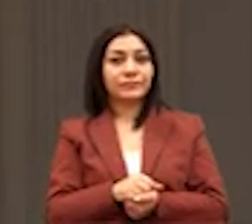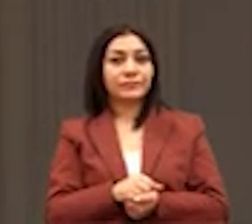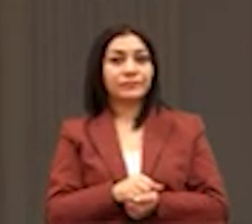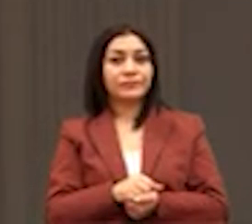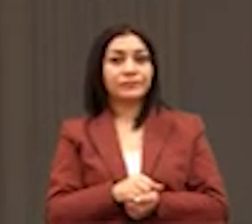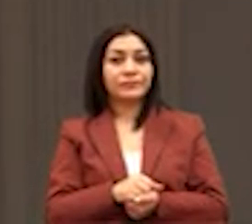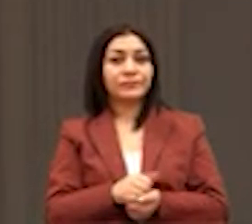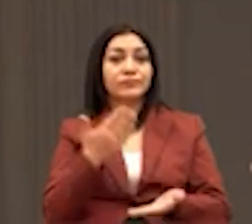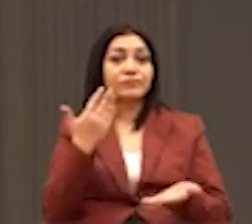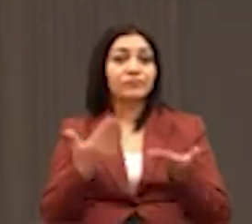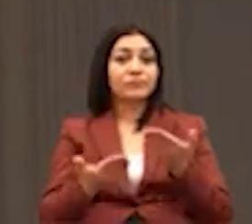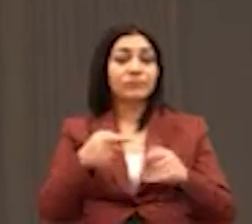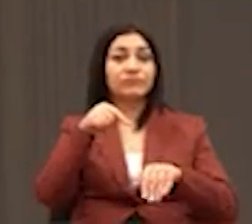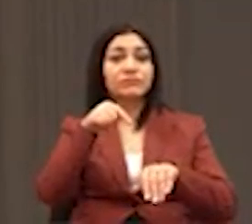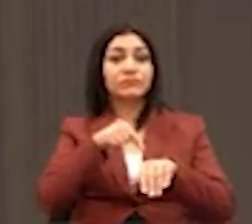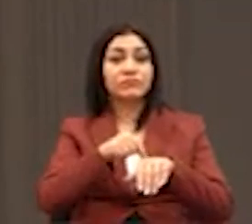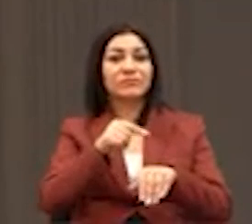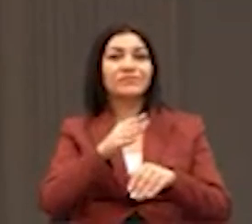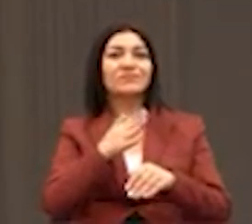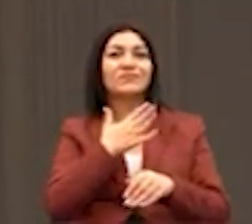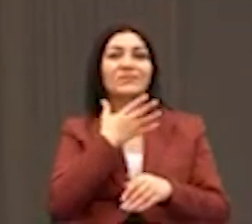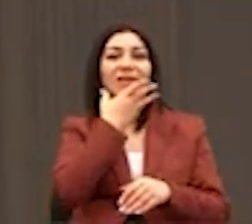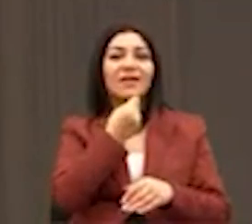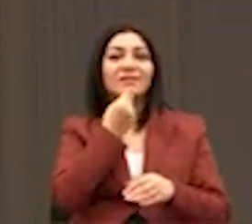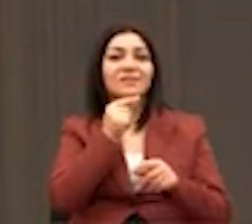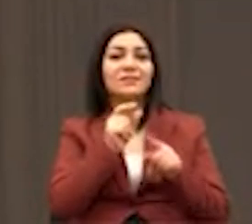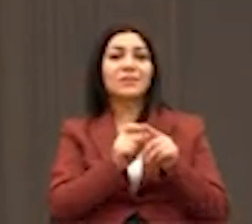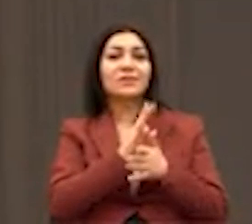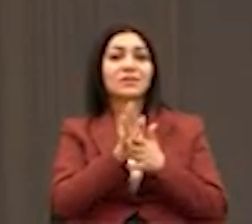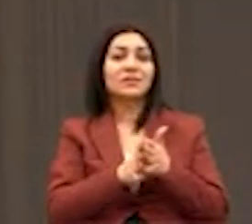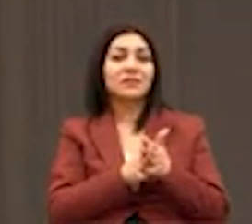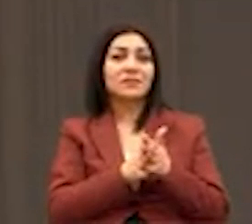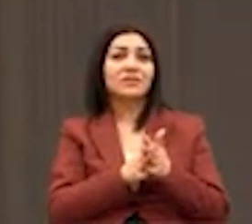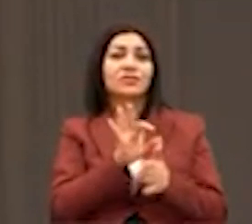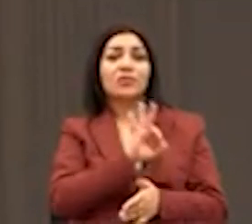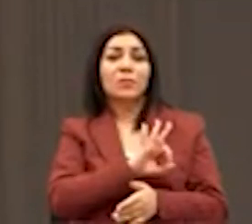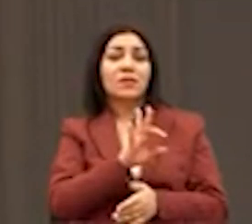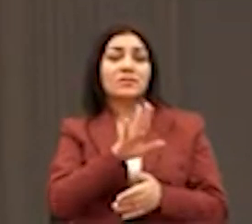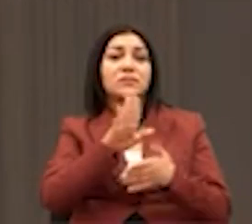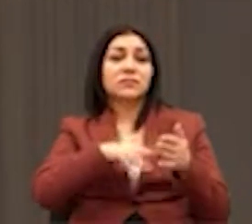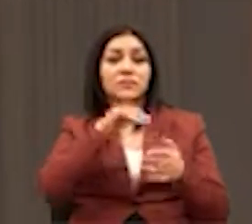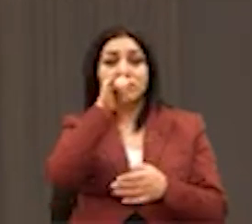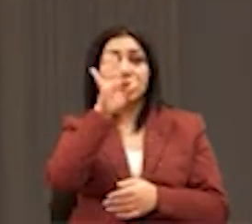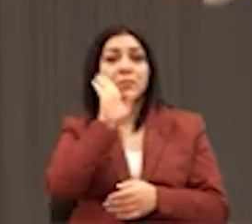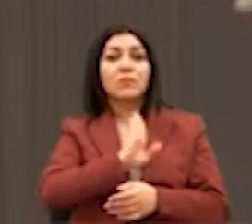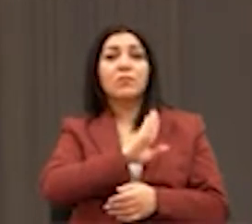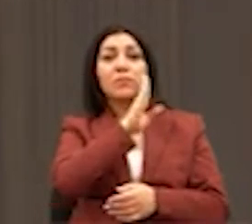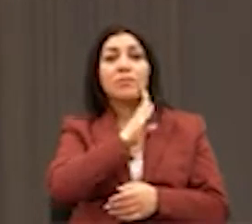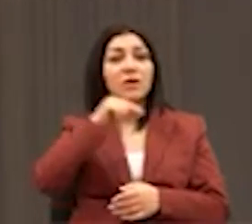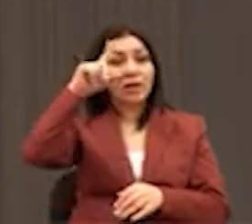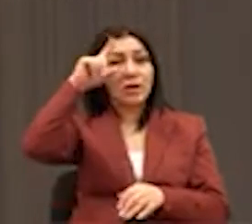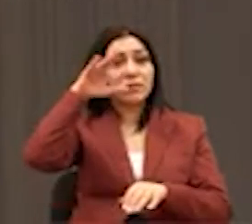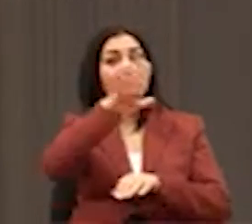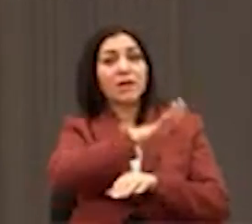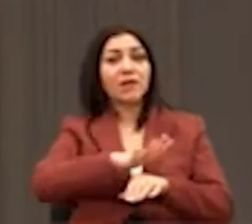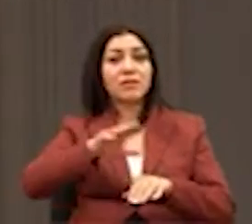եթե զգացմունքային բառեր չօգտագործենք, բայց անհնար է դրանից խուսափել, մայր հայրենիքը